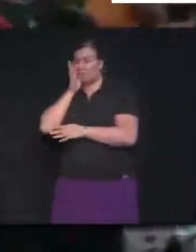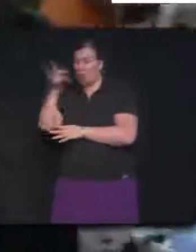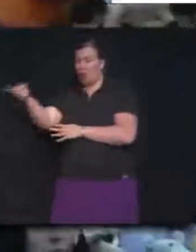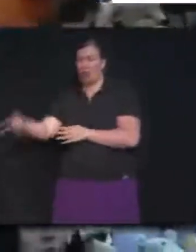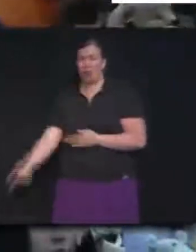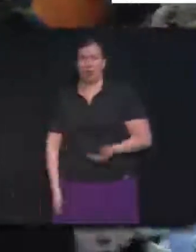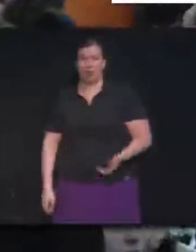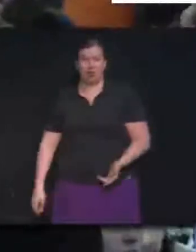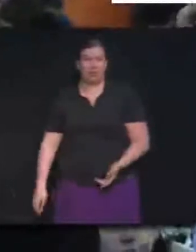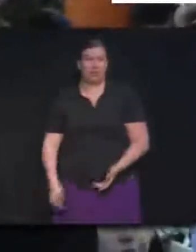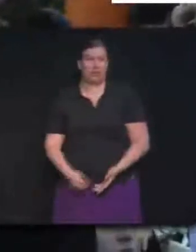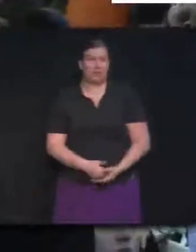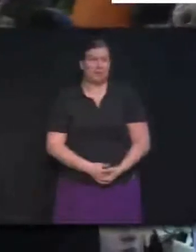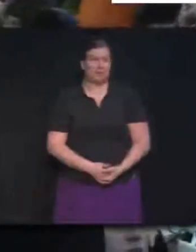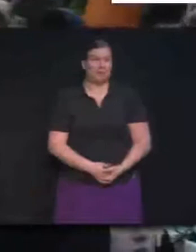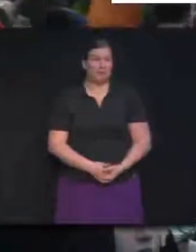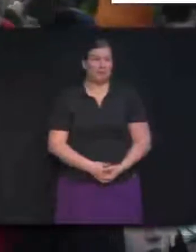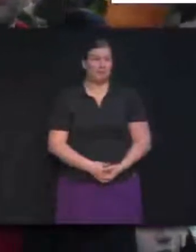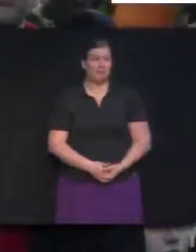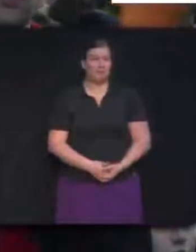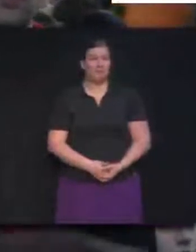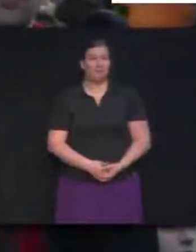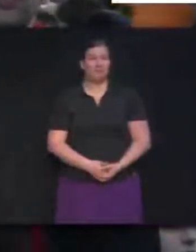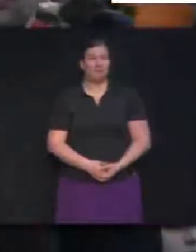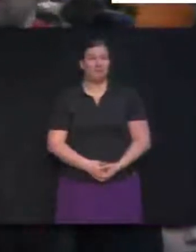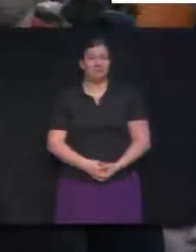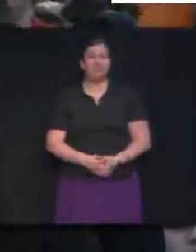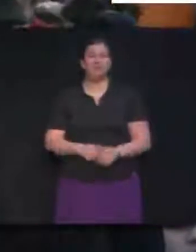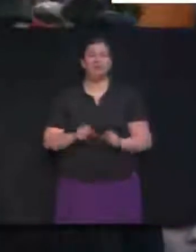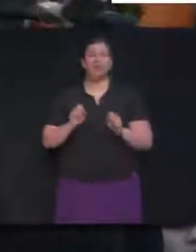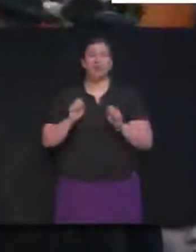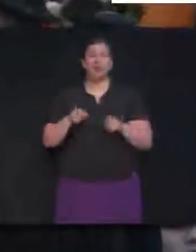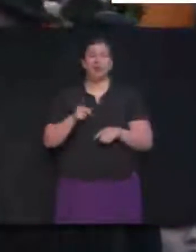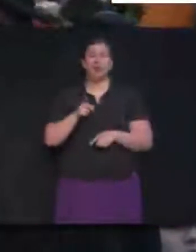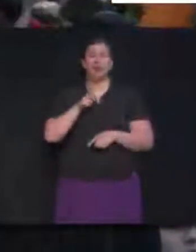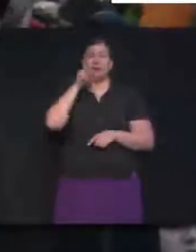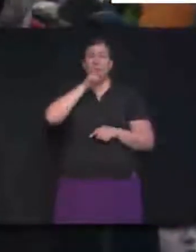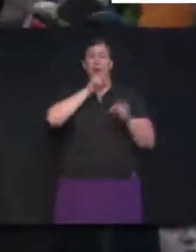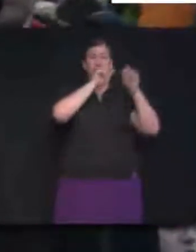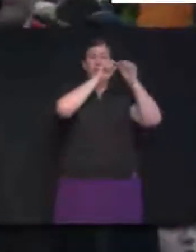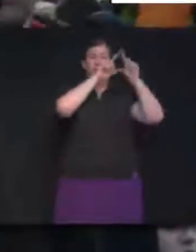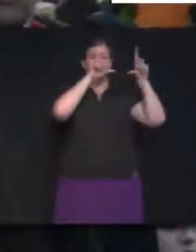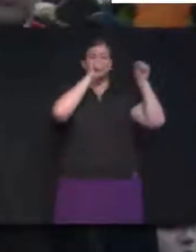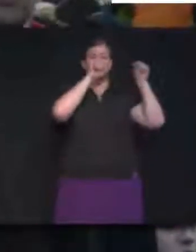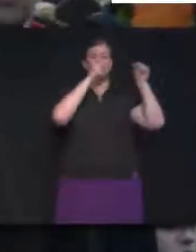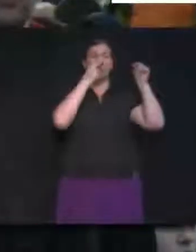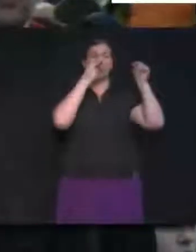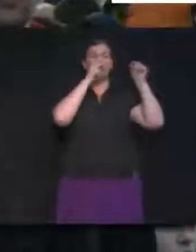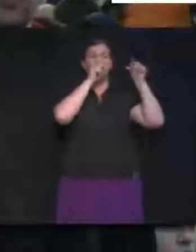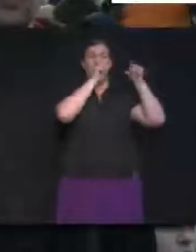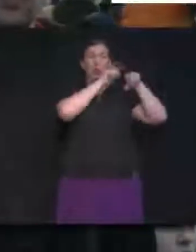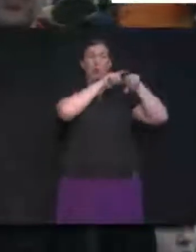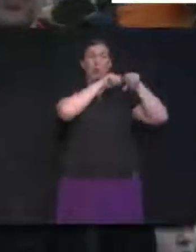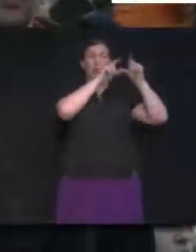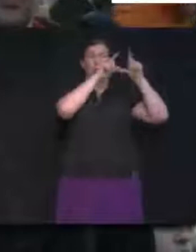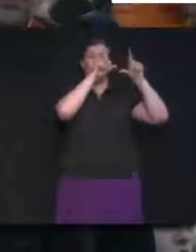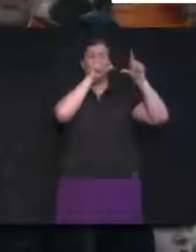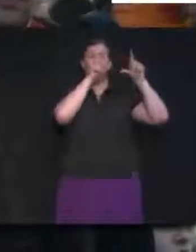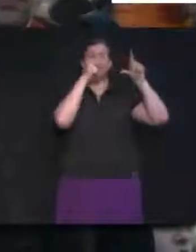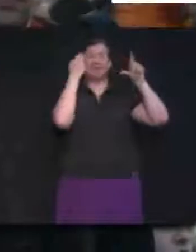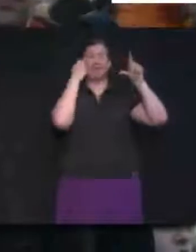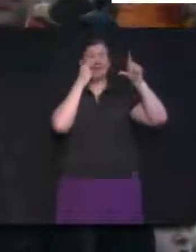okay da oben ja wenn sie sich nicht gut sehen können fragt irgendwie hintereinander soll ich 10 Sekunden vorher